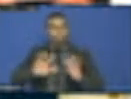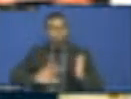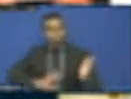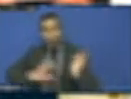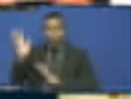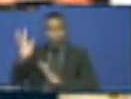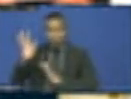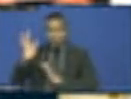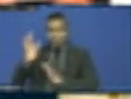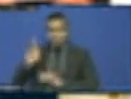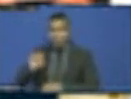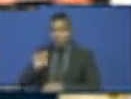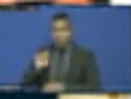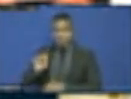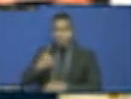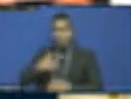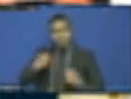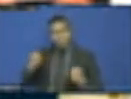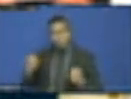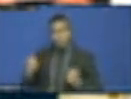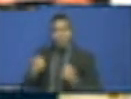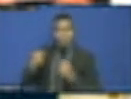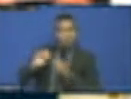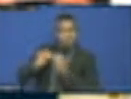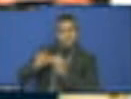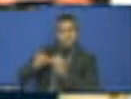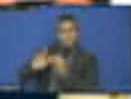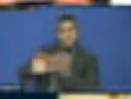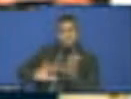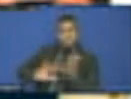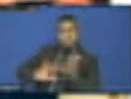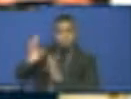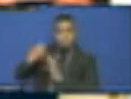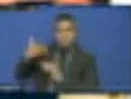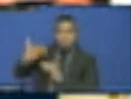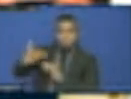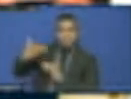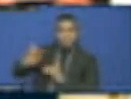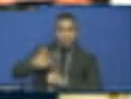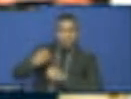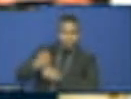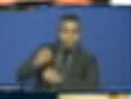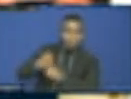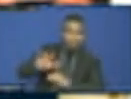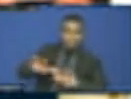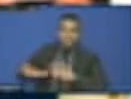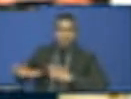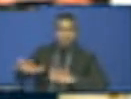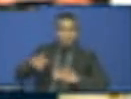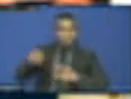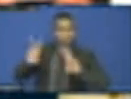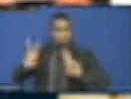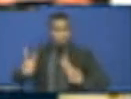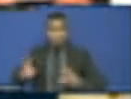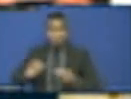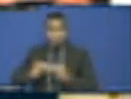gouvernement, le président de la République s'est engagé à mettre en oeuvre des actions sociales pour d'abord améliorer un certain nombre d'indicateurs.